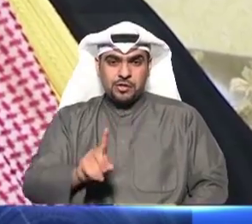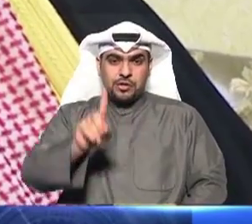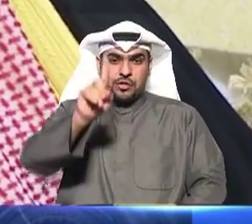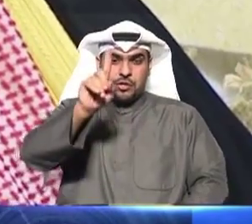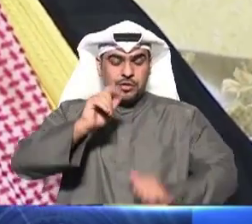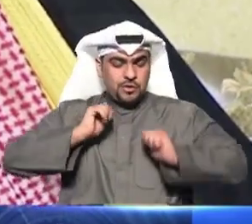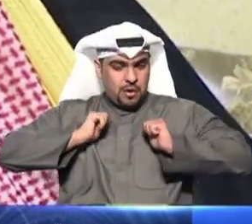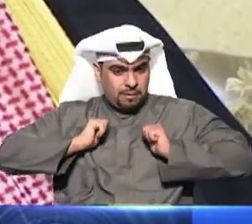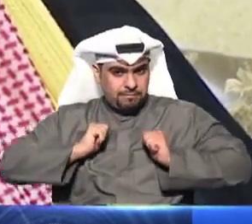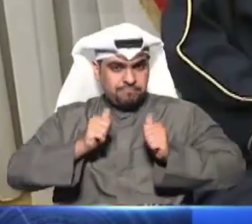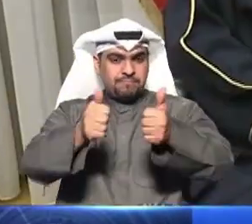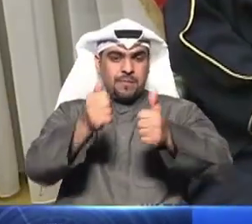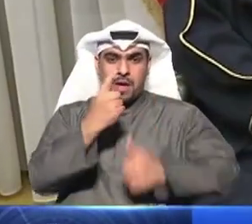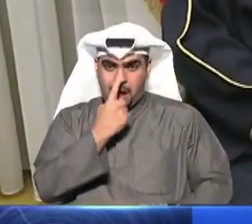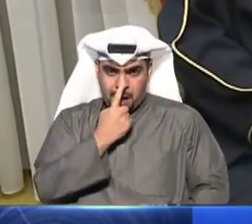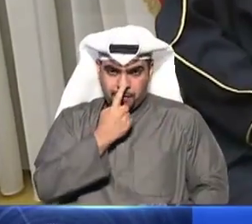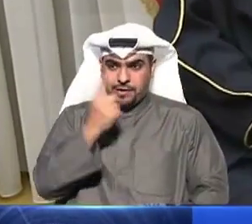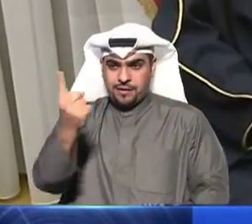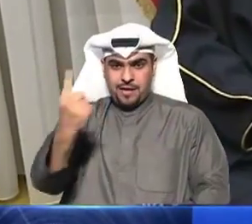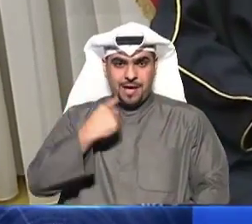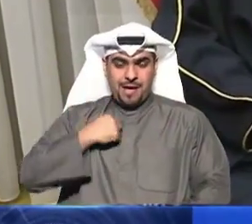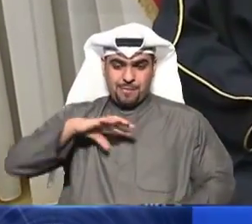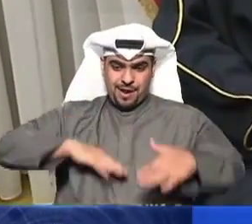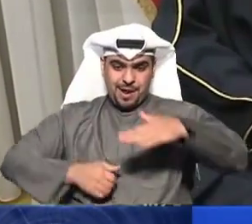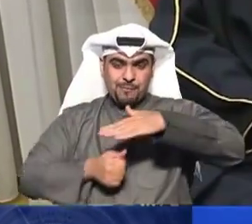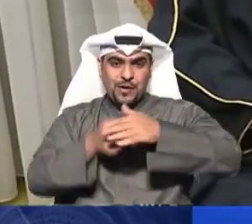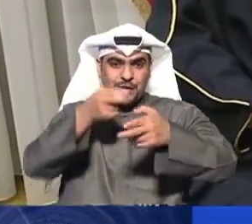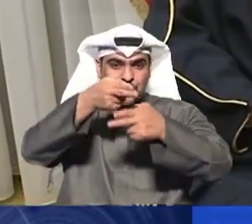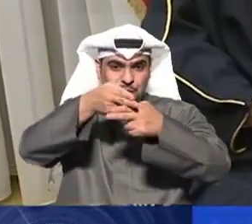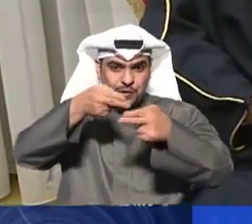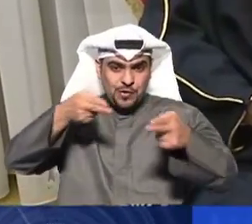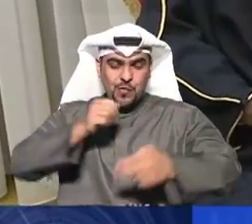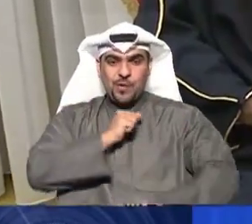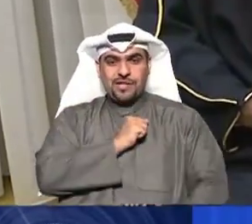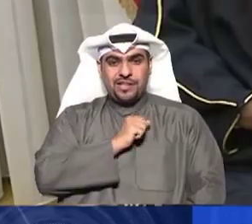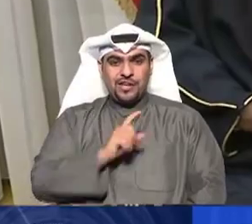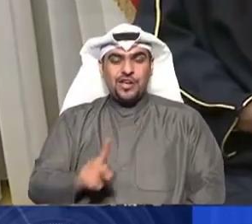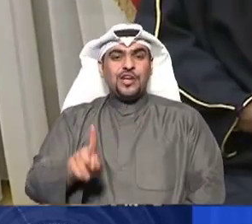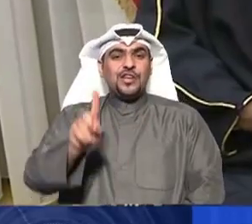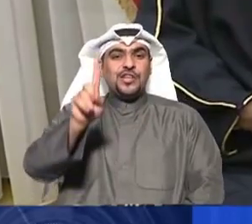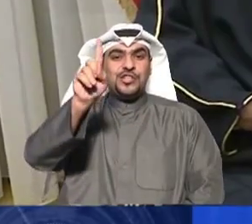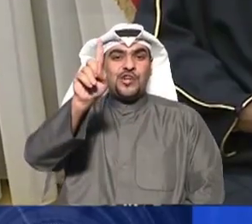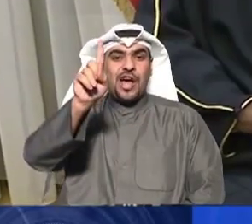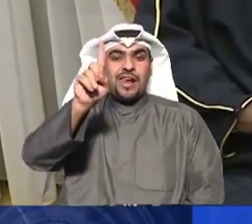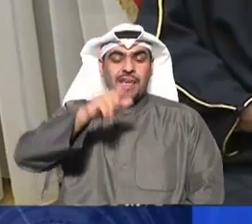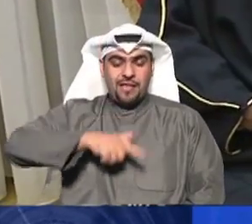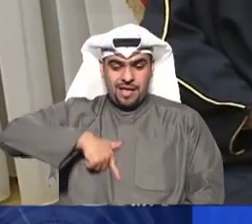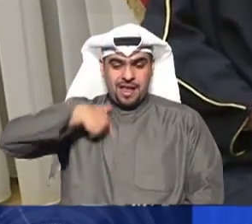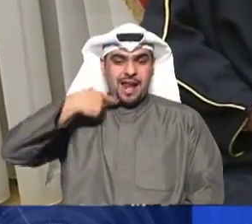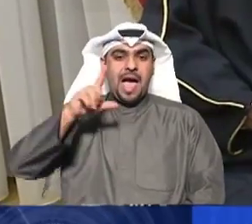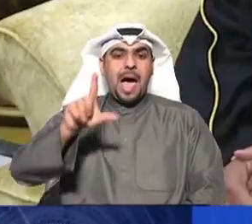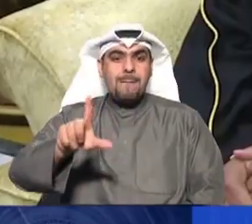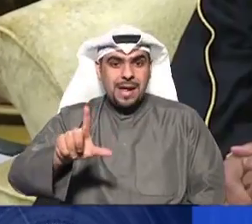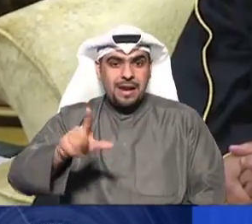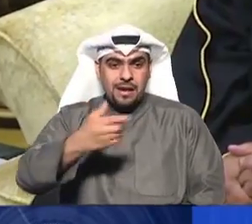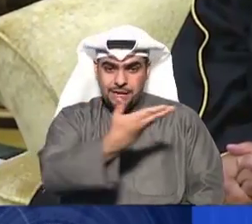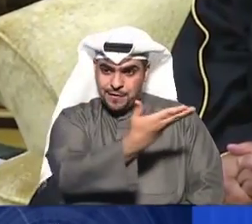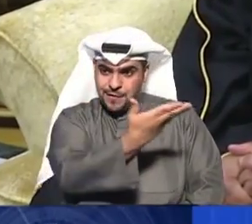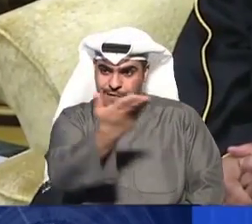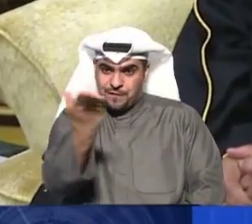لترجمة هذه التوجيهات إن شاء الله. إن شاء الله عملي فيكم يعني أتمنى إن شاء الله